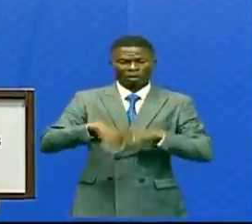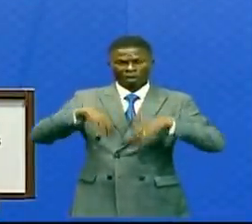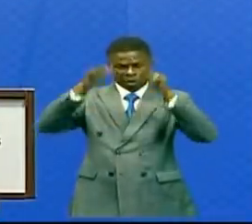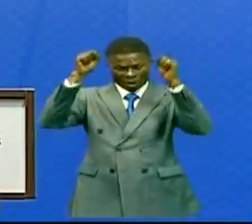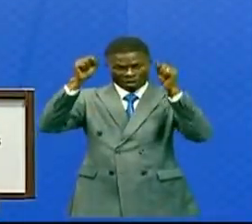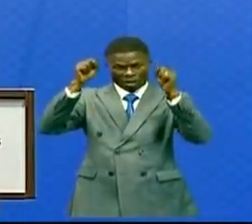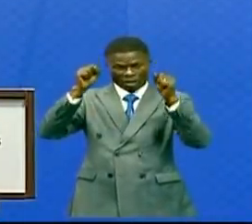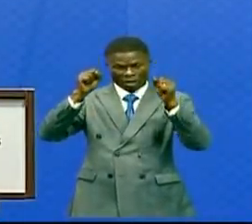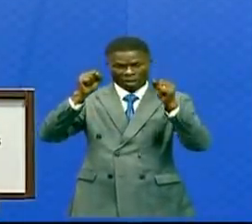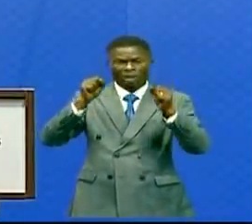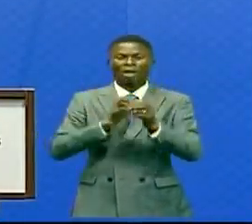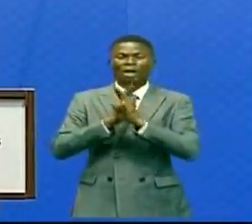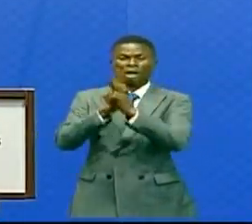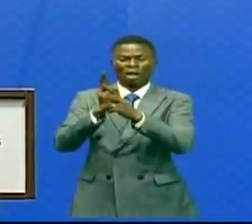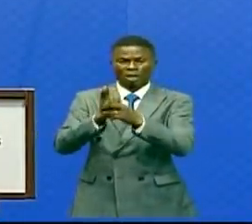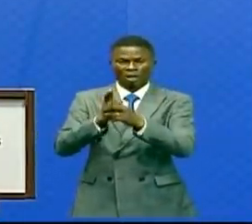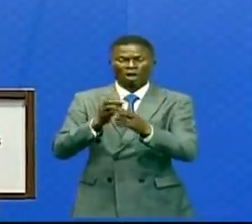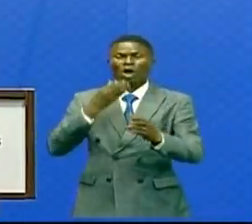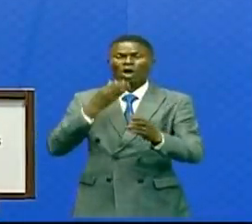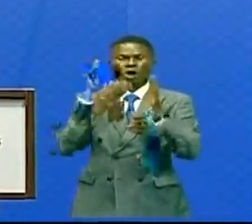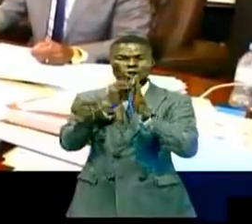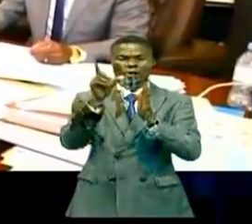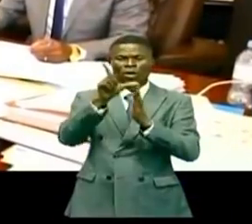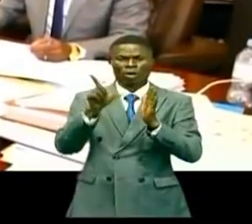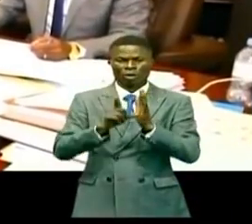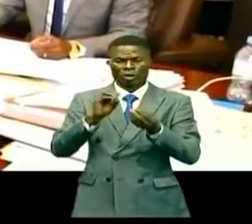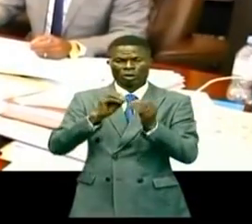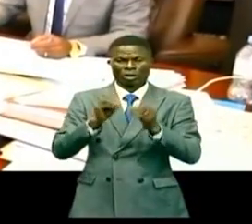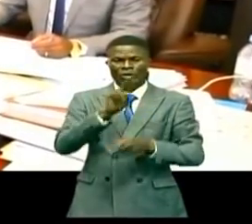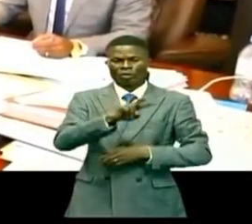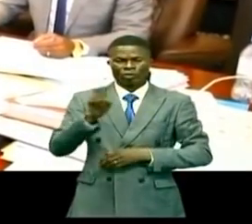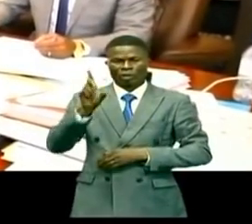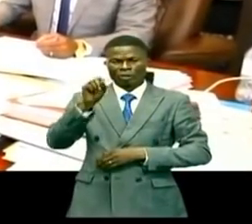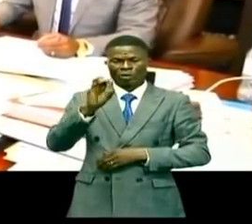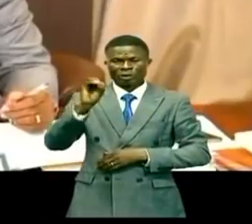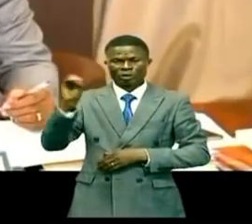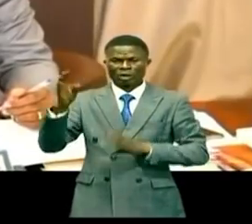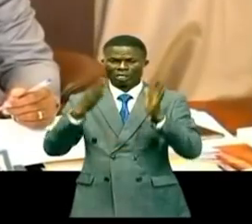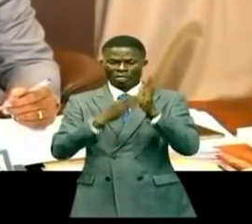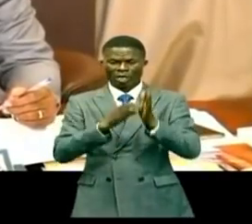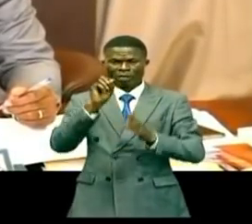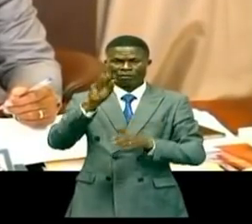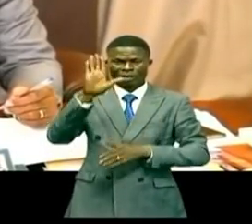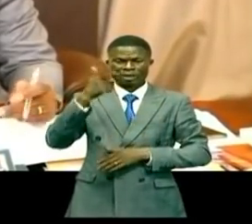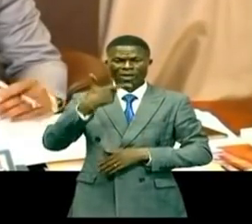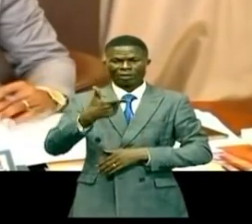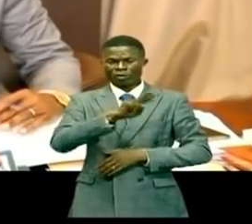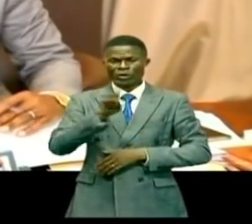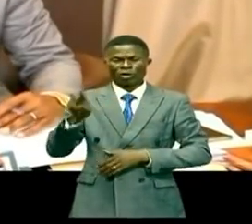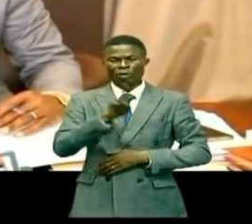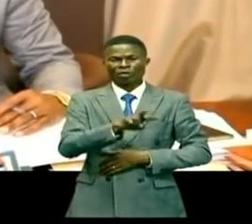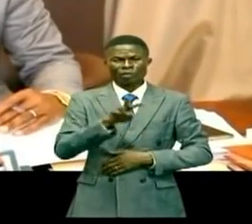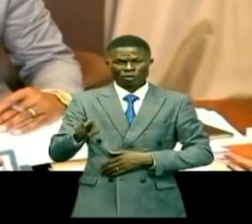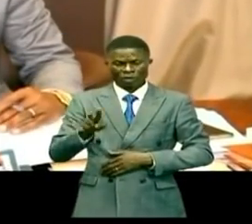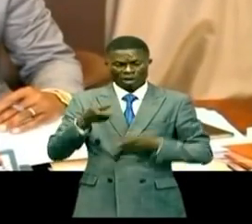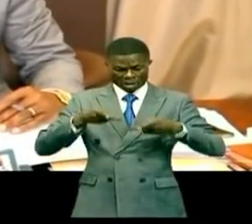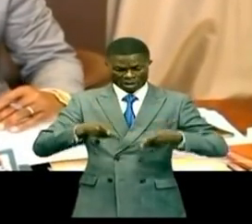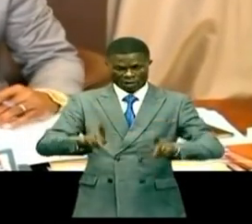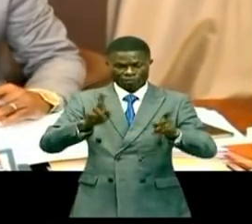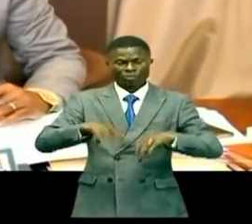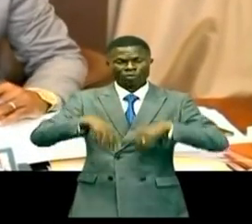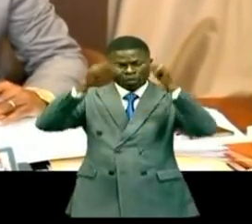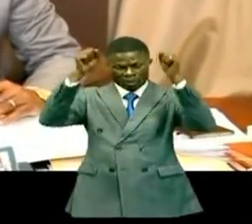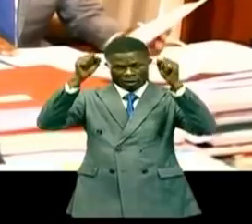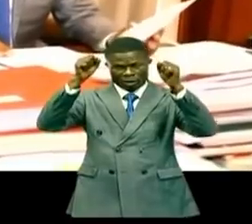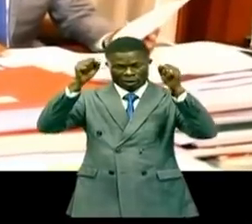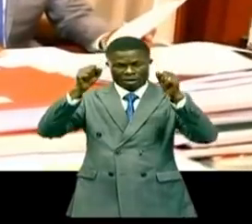ratifications s'est rapporté à l'ordonnance loi numéro 22-009 du 25 février 2022, autorisant la